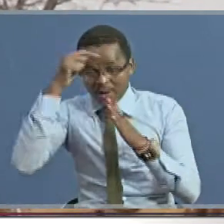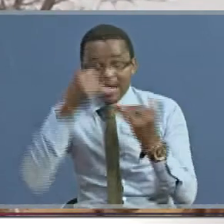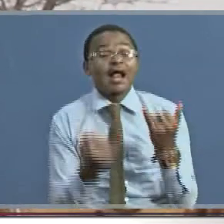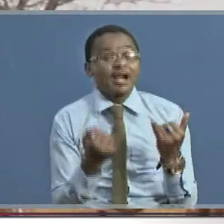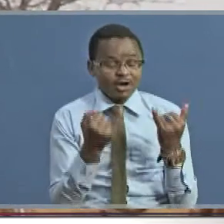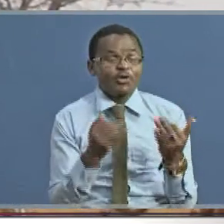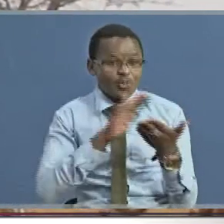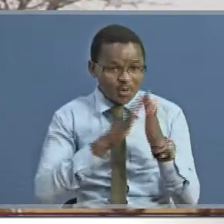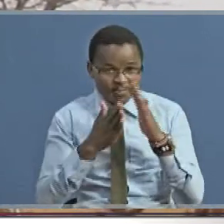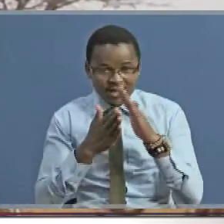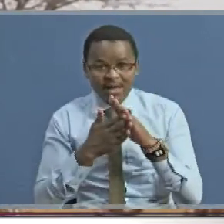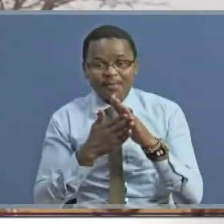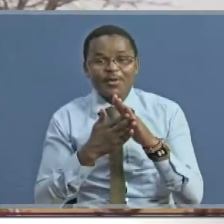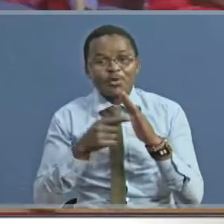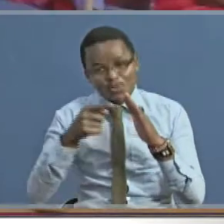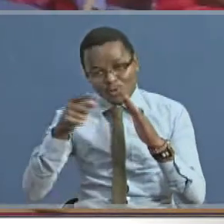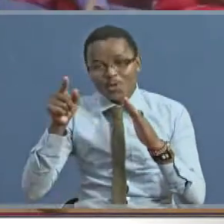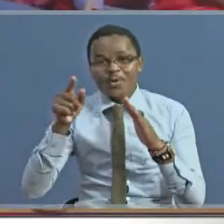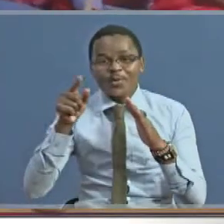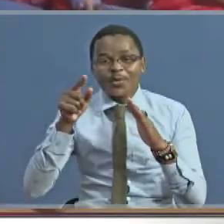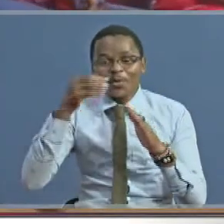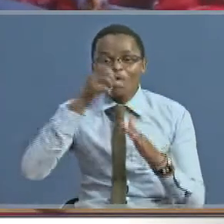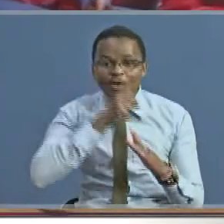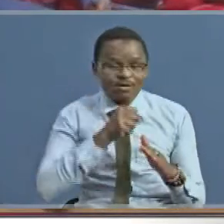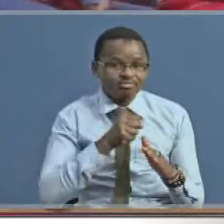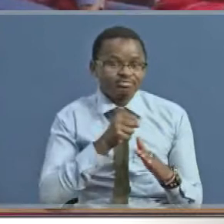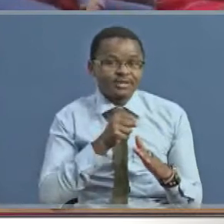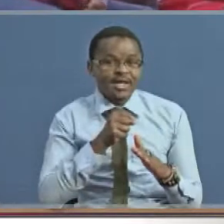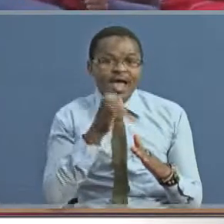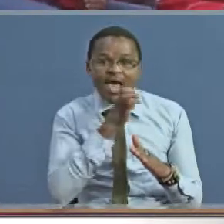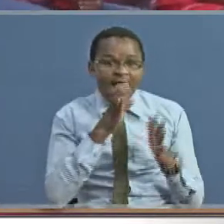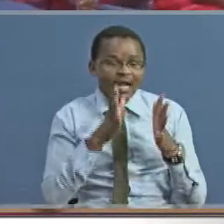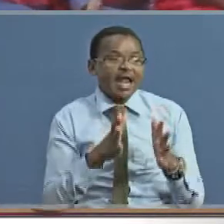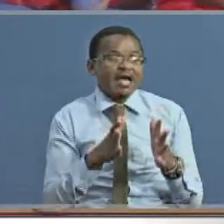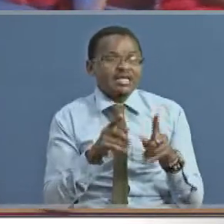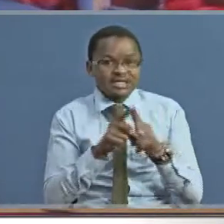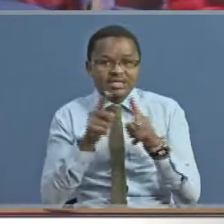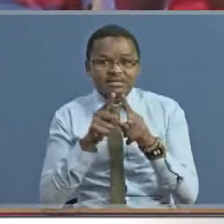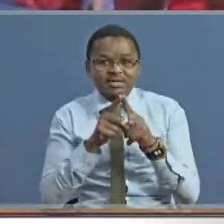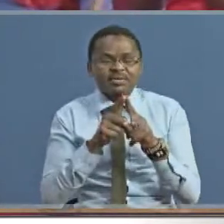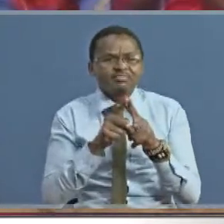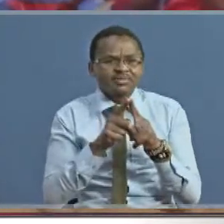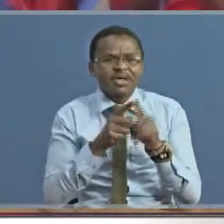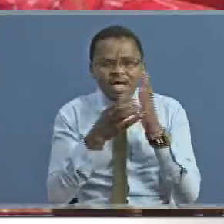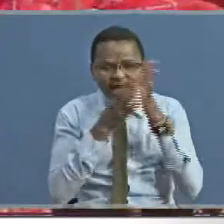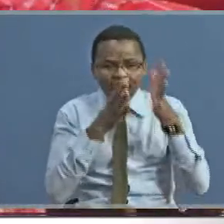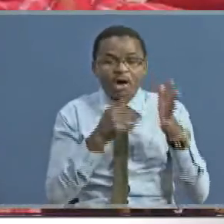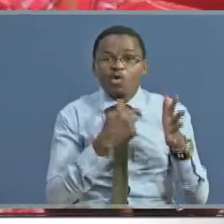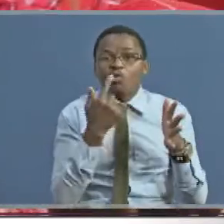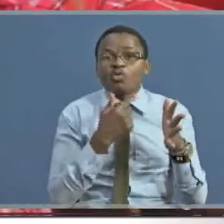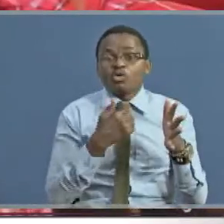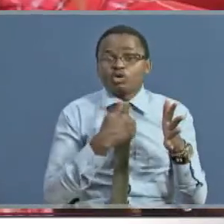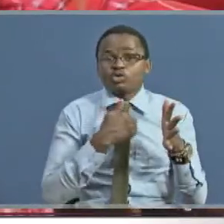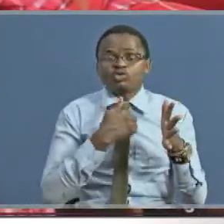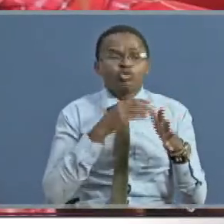ndio tunaenda kuwa wasee. Nonetheless, elders, professionals and scholars have come out to oppose the